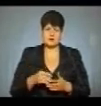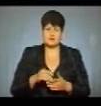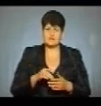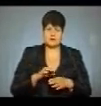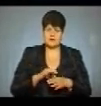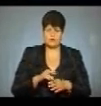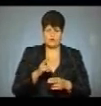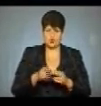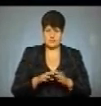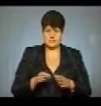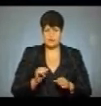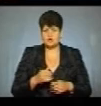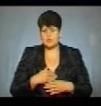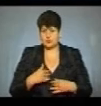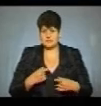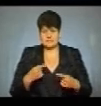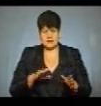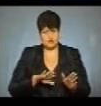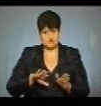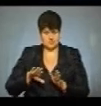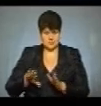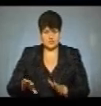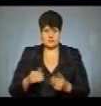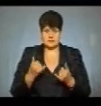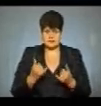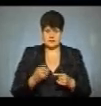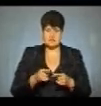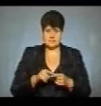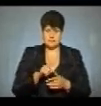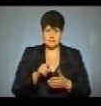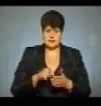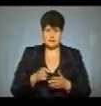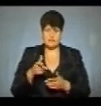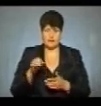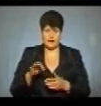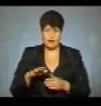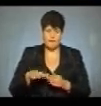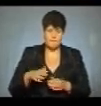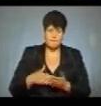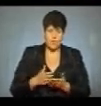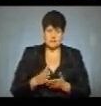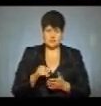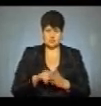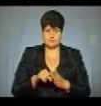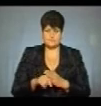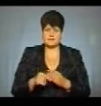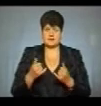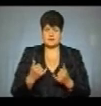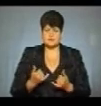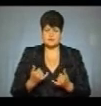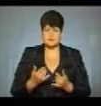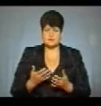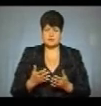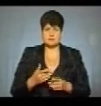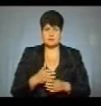до кінця. Це питання інше. Але, тобто зараз, напевно, це питання геополітичного значення. Так, як дивіться, у нас зараз... Через нього